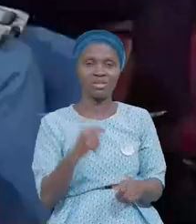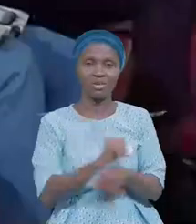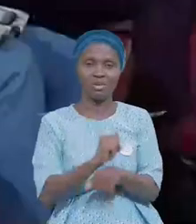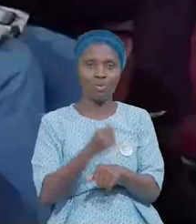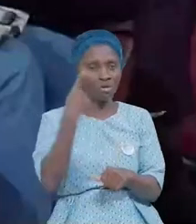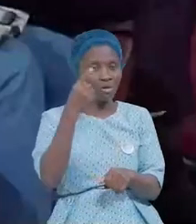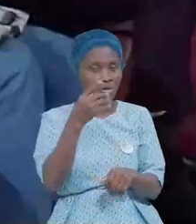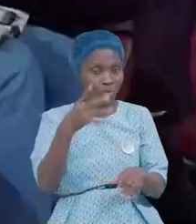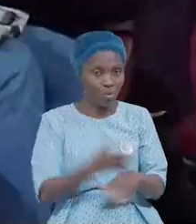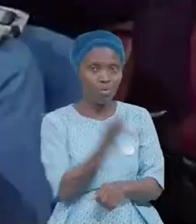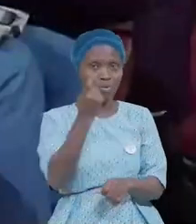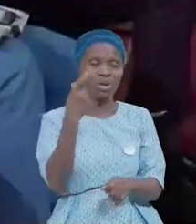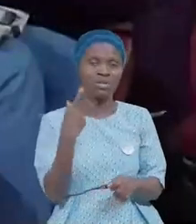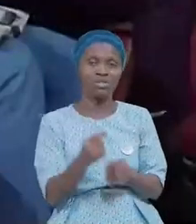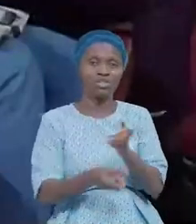de Jésus.